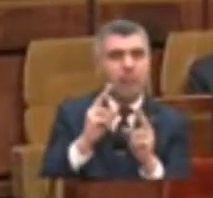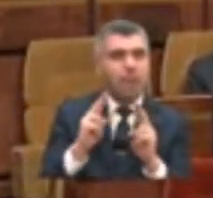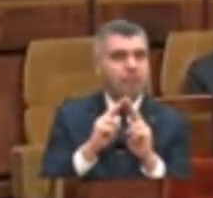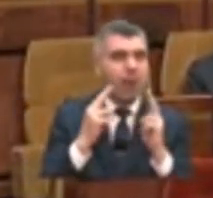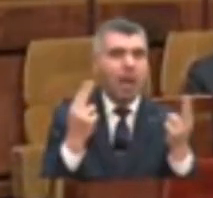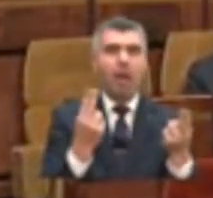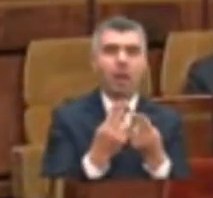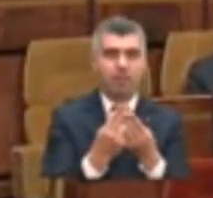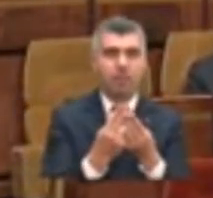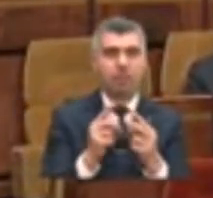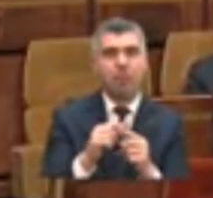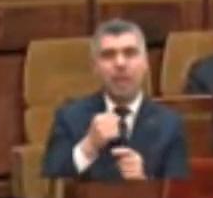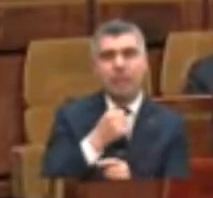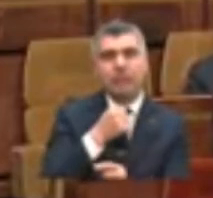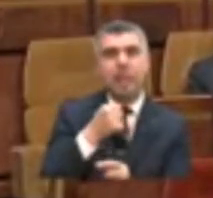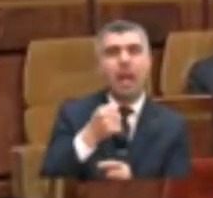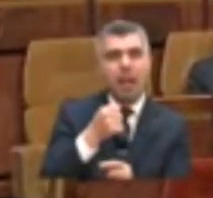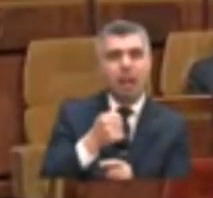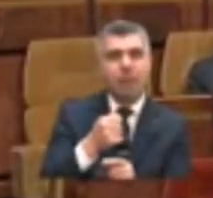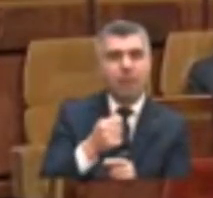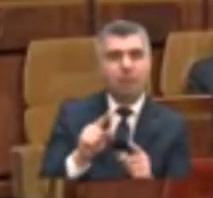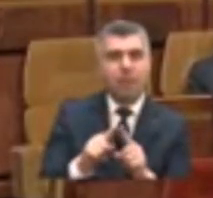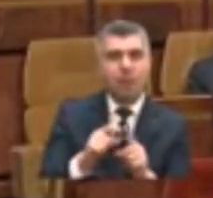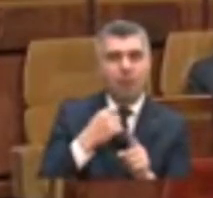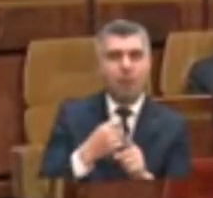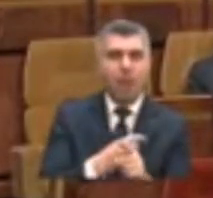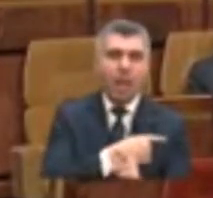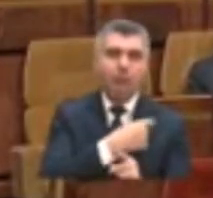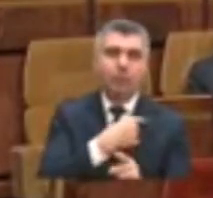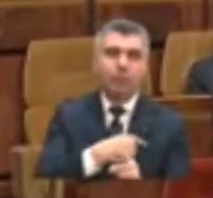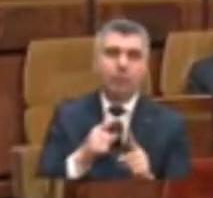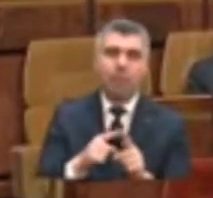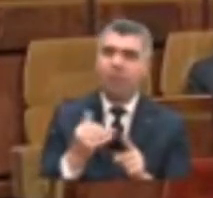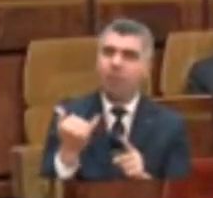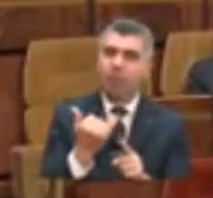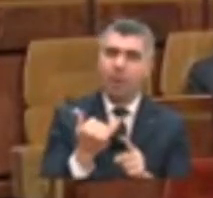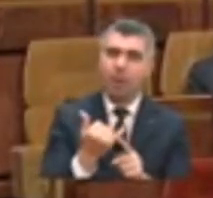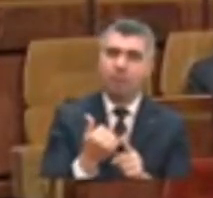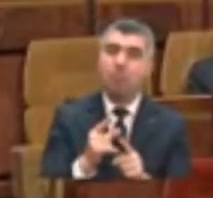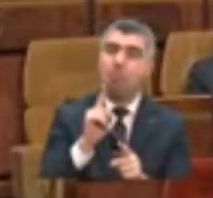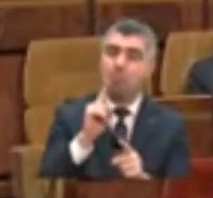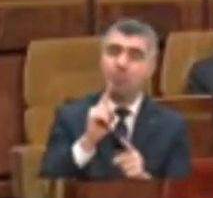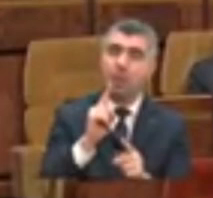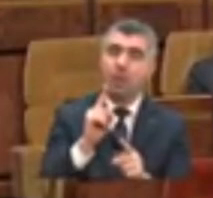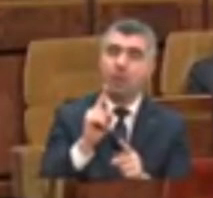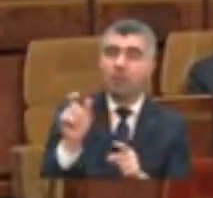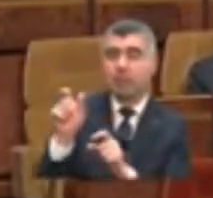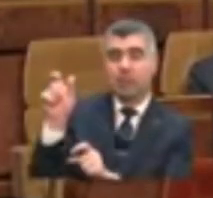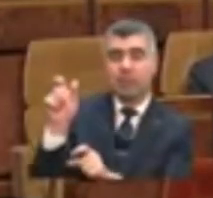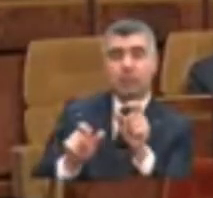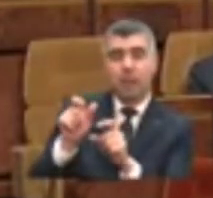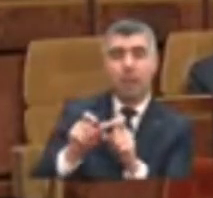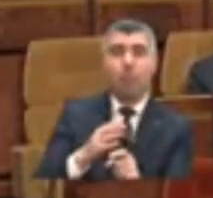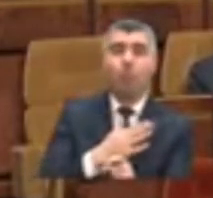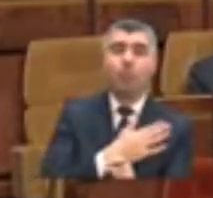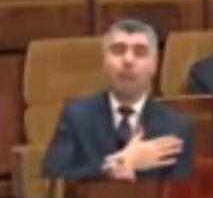وكما قال أحد الصحفيين الأرجنتينيين أن يجب أن نأخذ التحضر من المغرب، لكن للأسف تعرض أحد لاعبي المنتخب